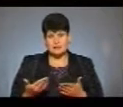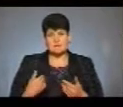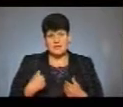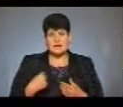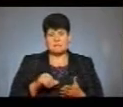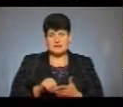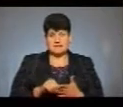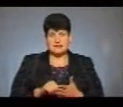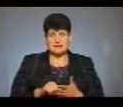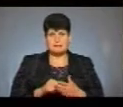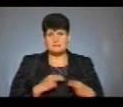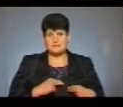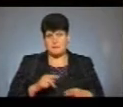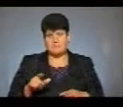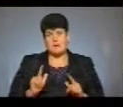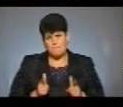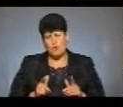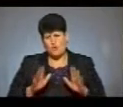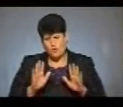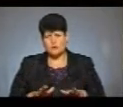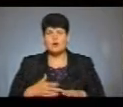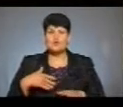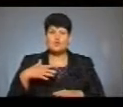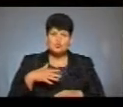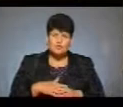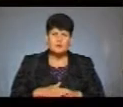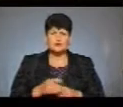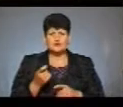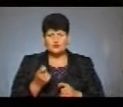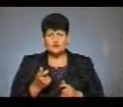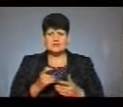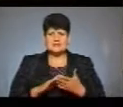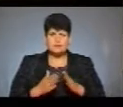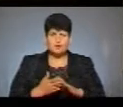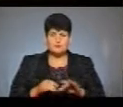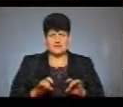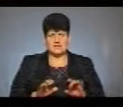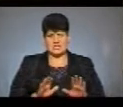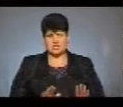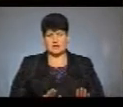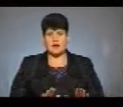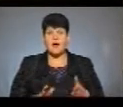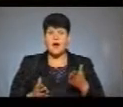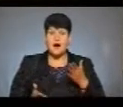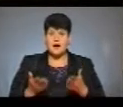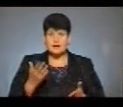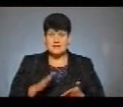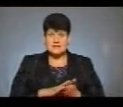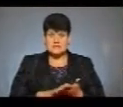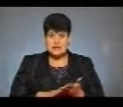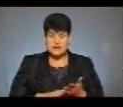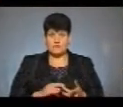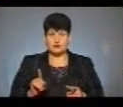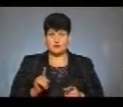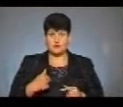найманих працівників, ми погоджувалися вже. Хоча розуміли, що в якійсь мірі ми йдемо на компромісні рішення. Але заяви,